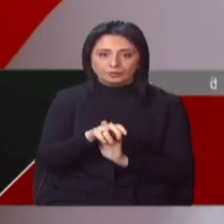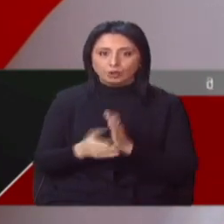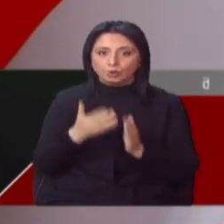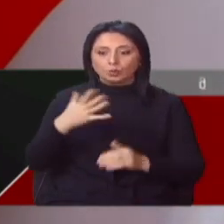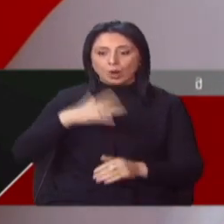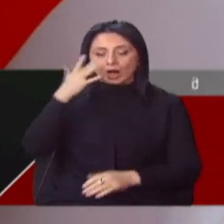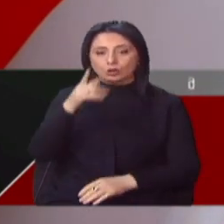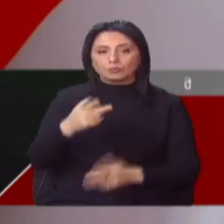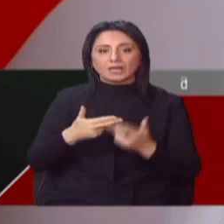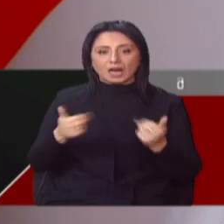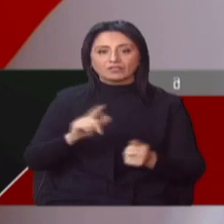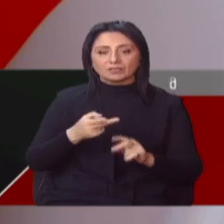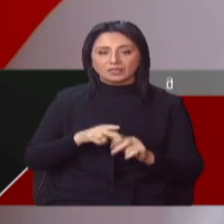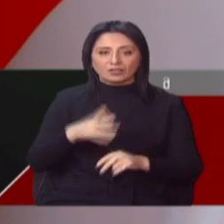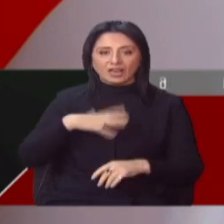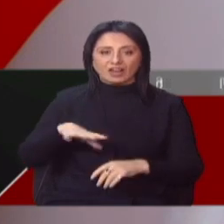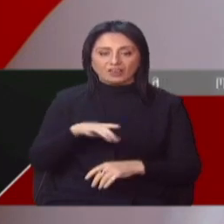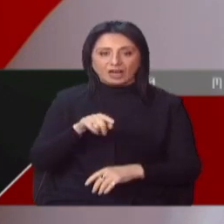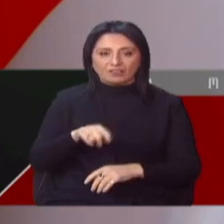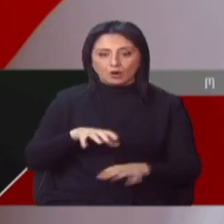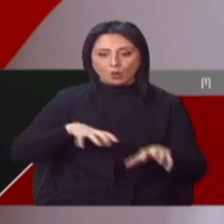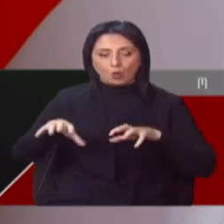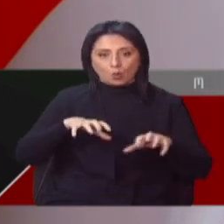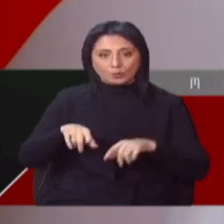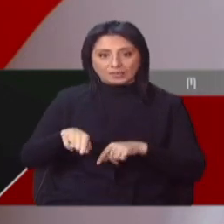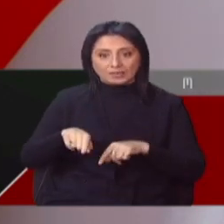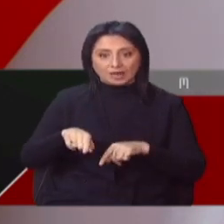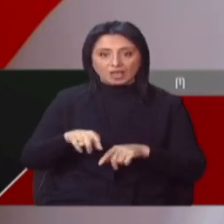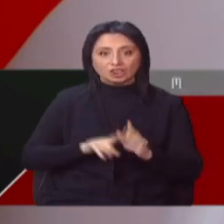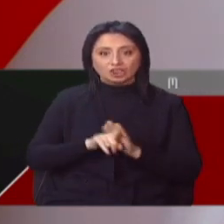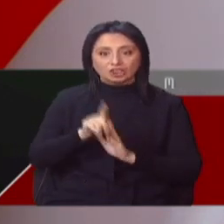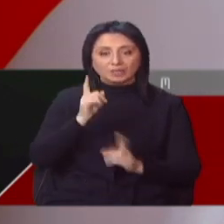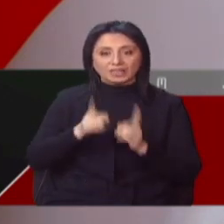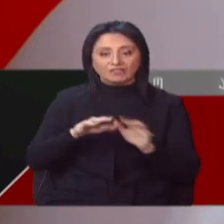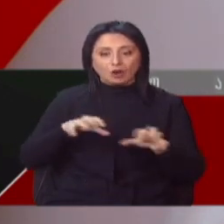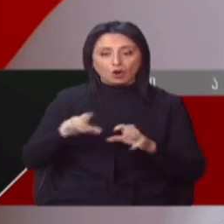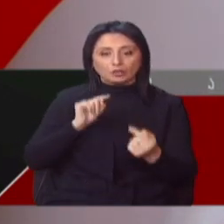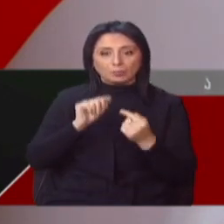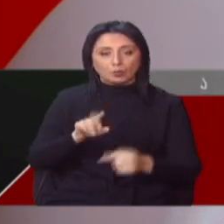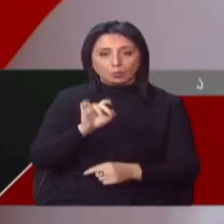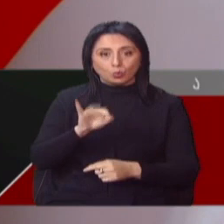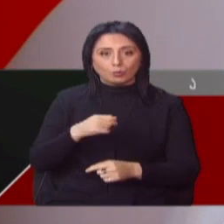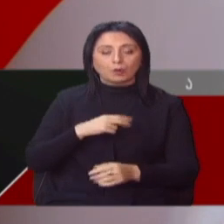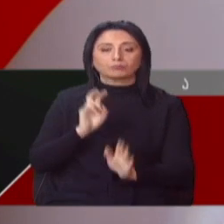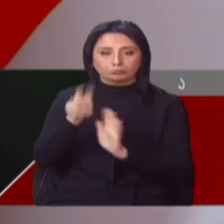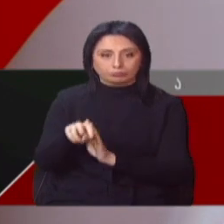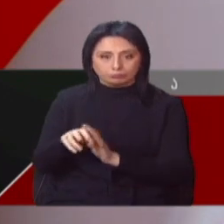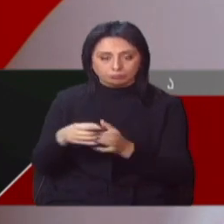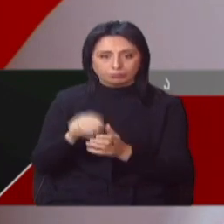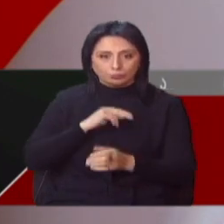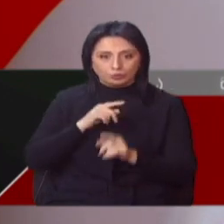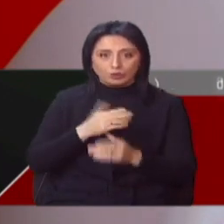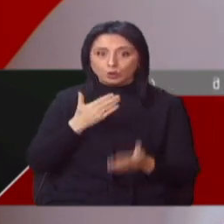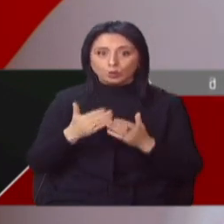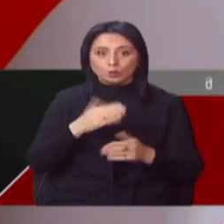Tu cartulii trebuie să aghi arăți, imas rom pe panas și corupția, dar șec nu este, am dulat anticorupție un biuros, e aset ce mi-e bine, rom, ne celebra.